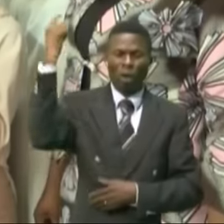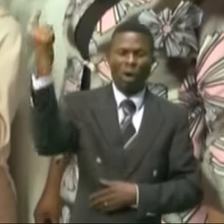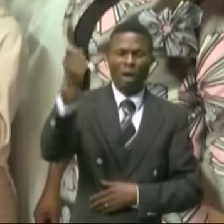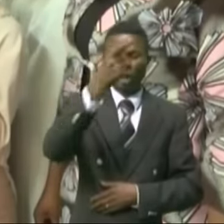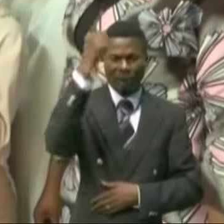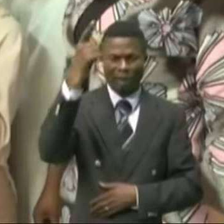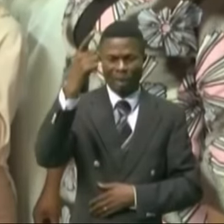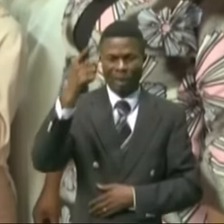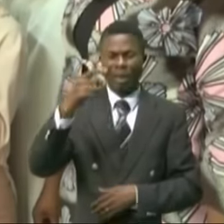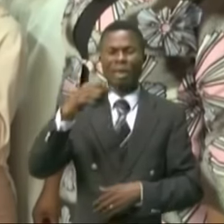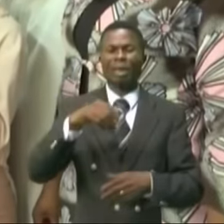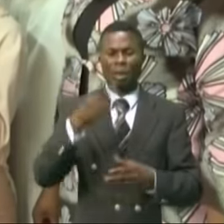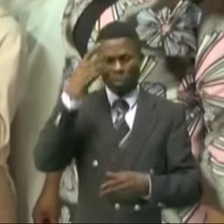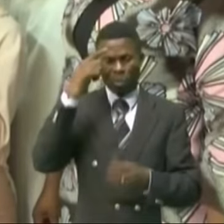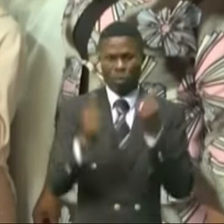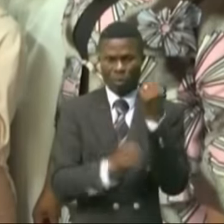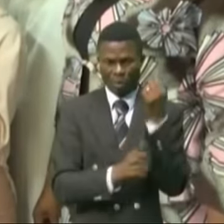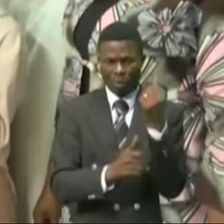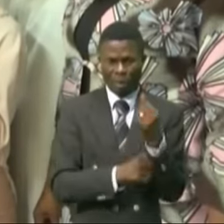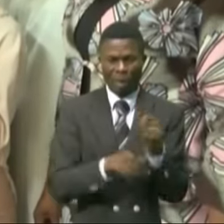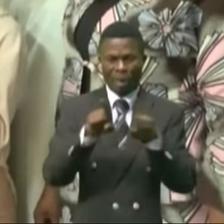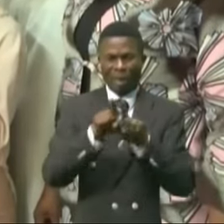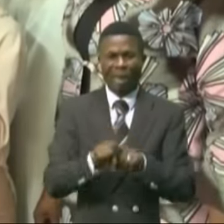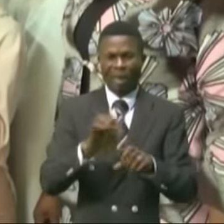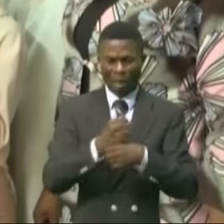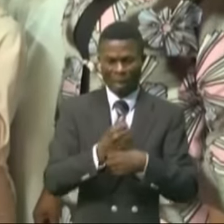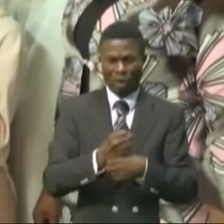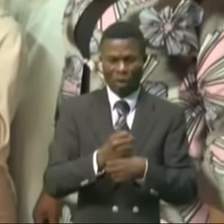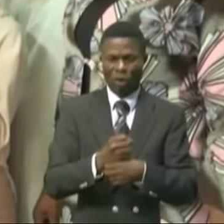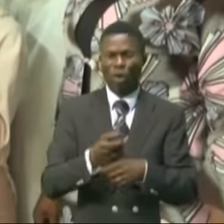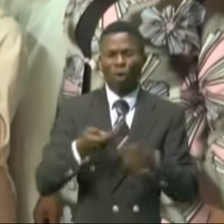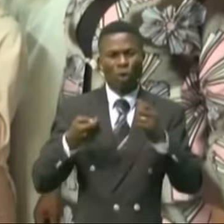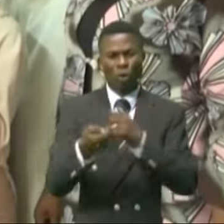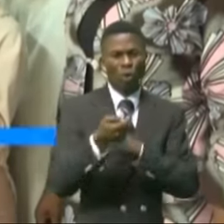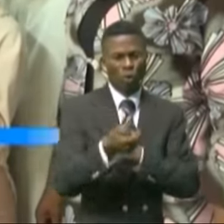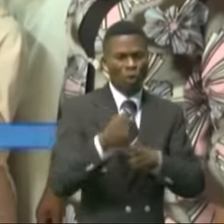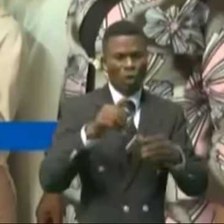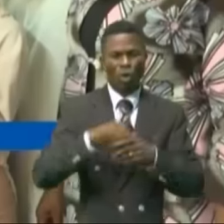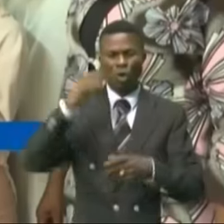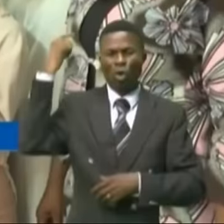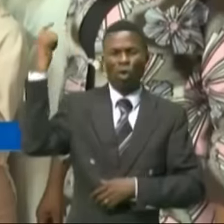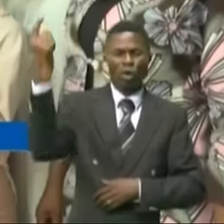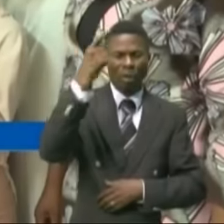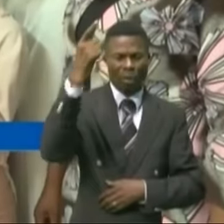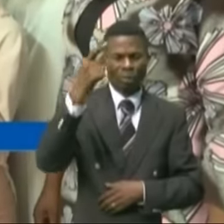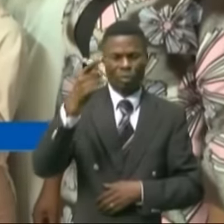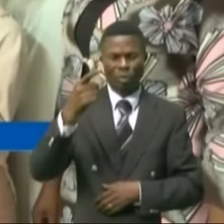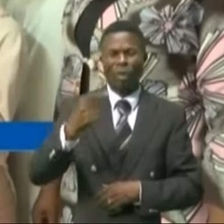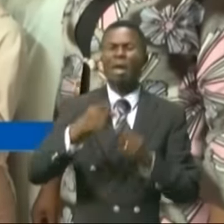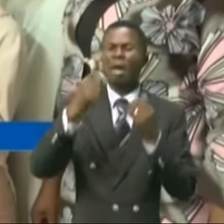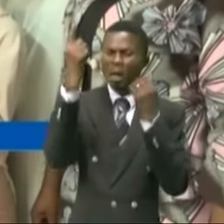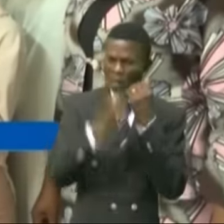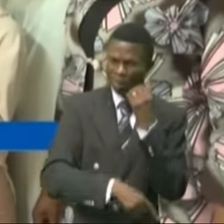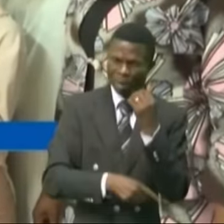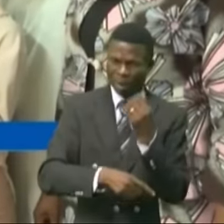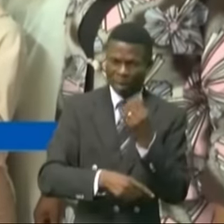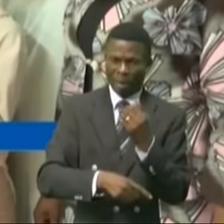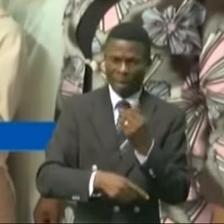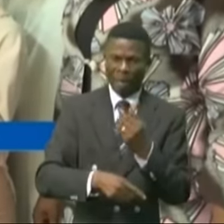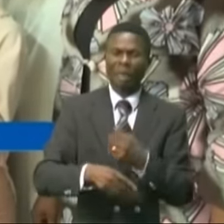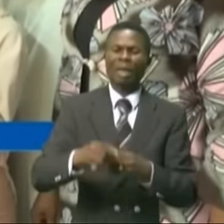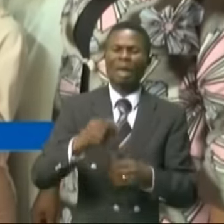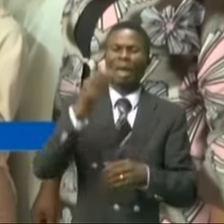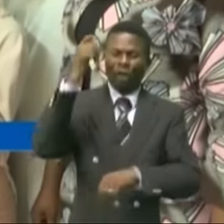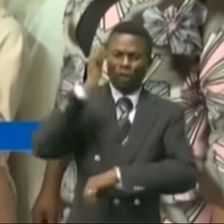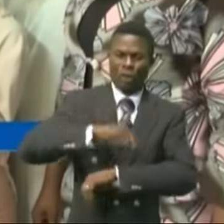international humanitaire et constitue un crime contre l'humanité condamnable par les instruments juridiques